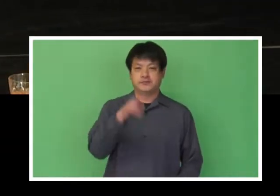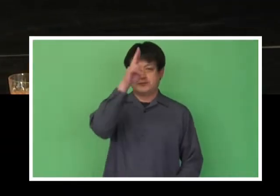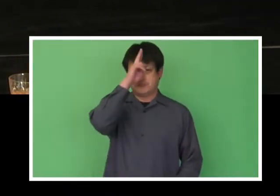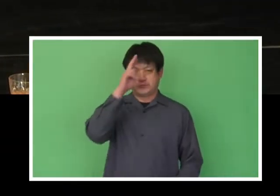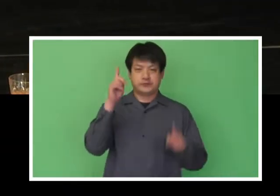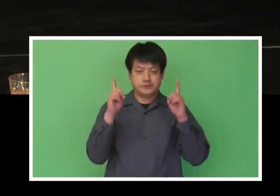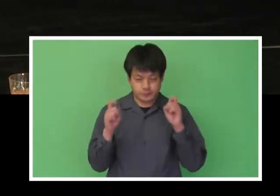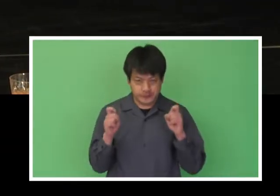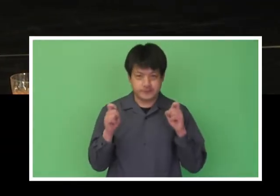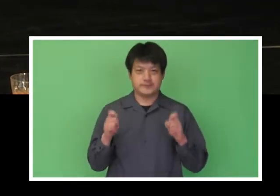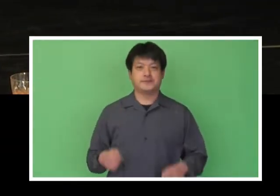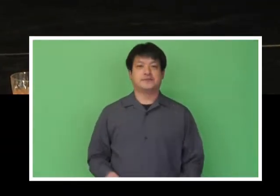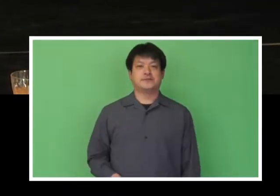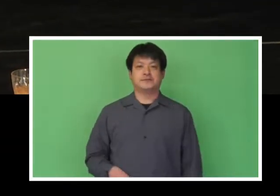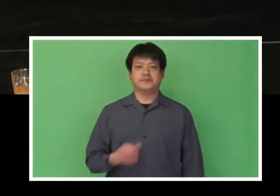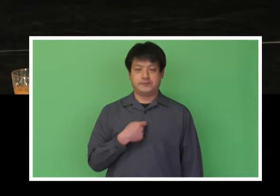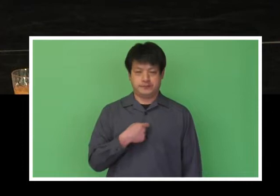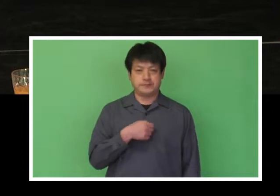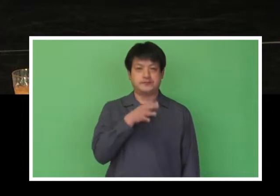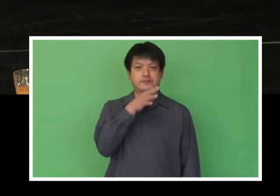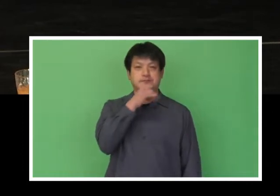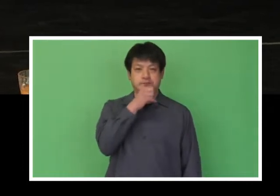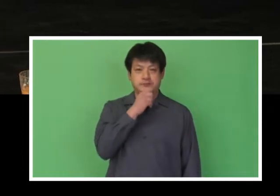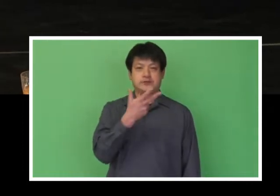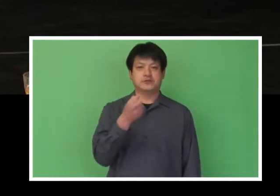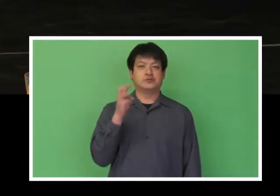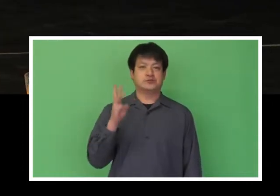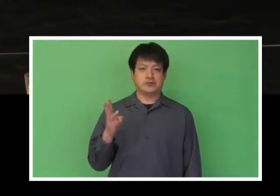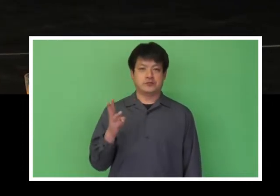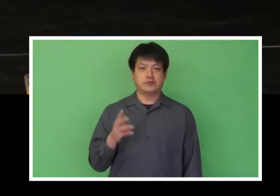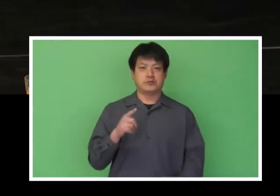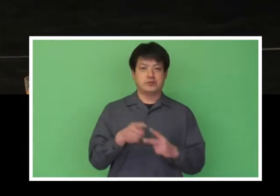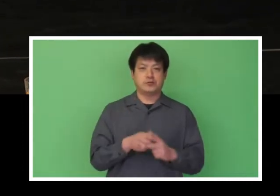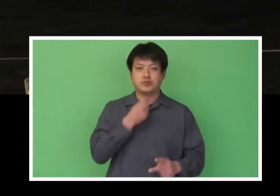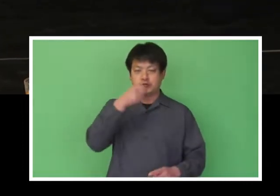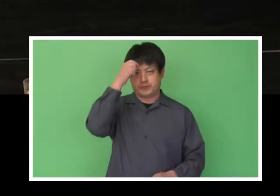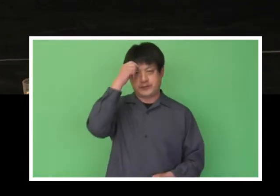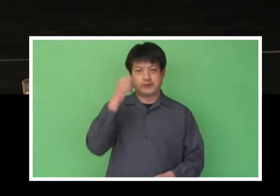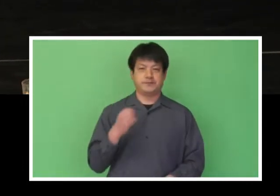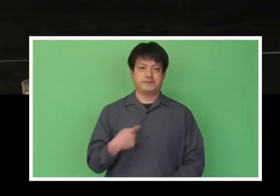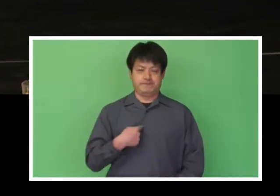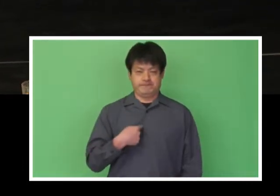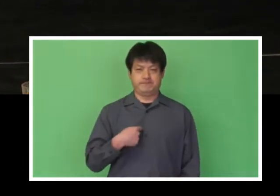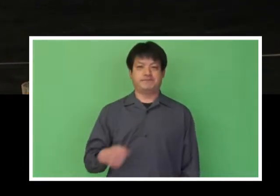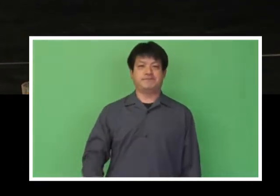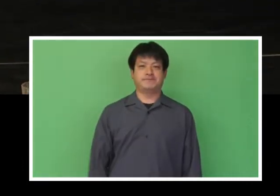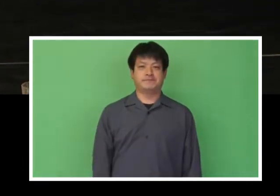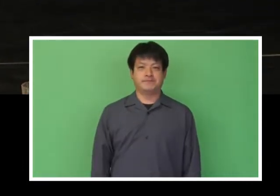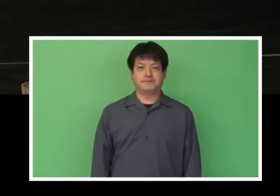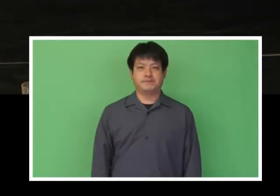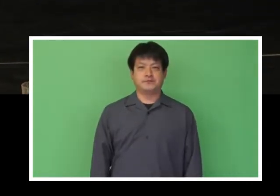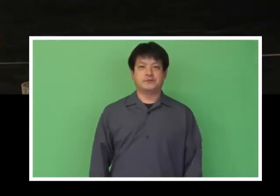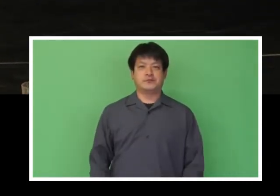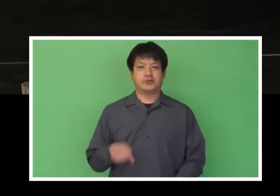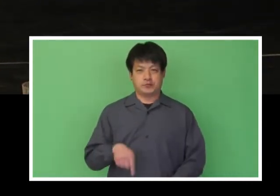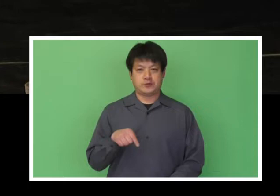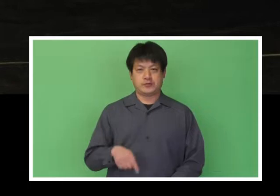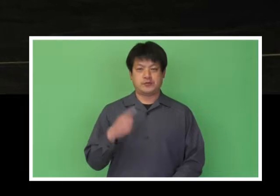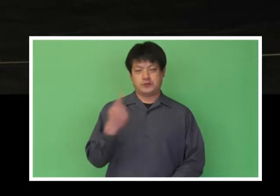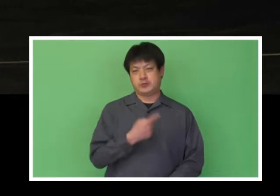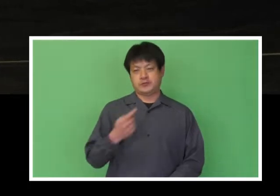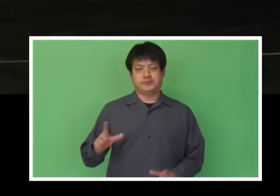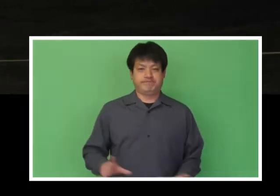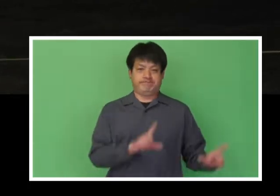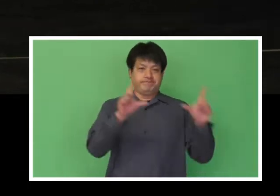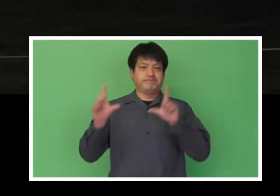皆さんこんにちは。私は73歳の小梅ばあちゃんです。ここ